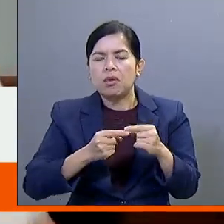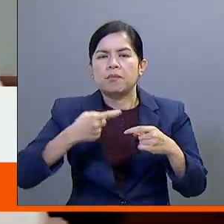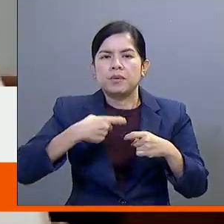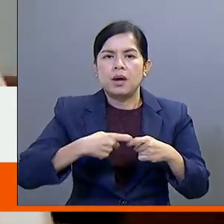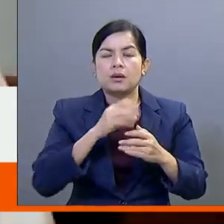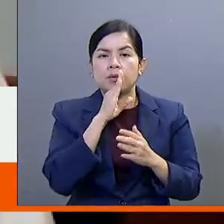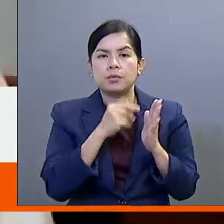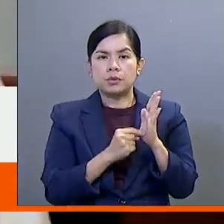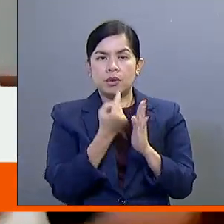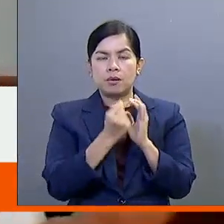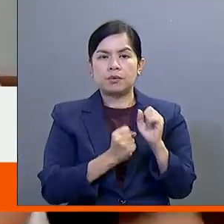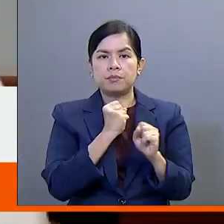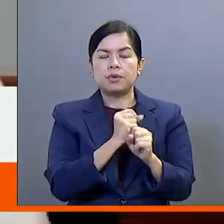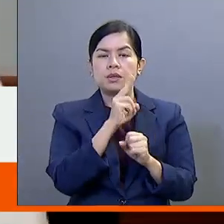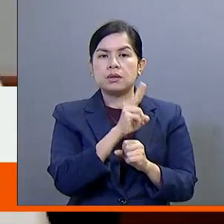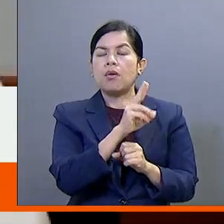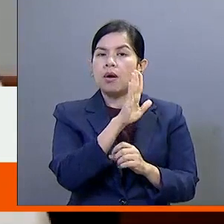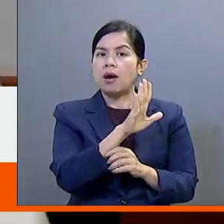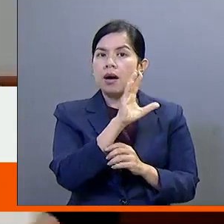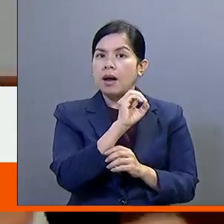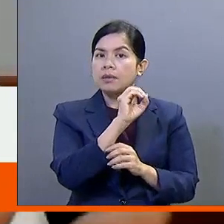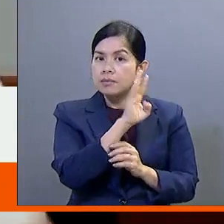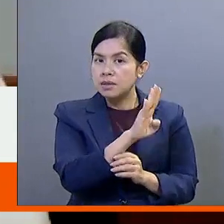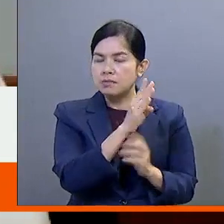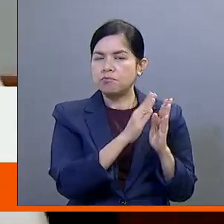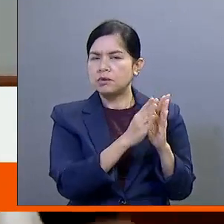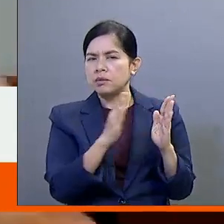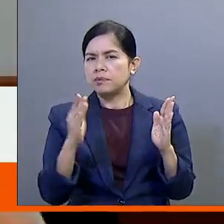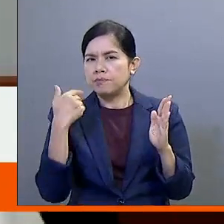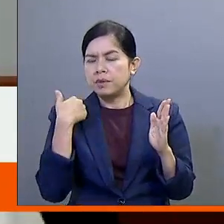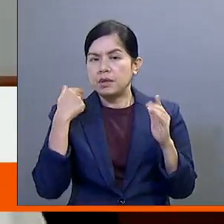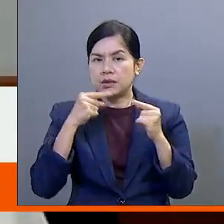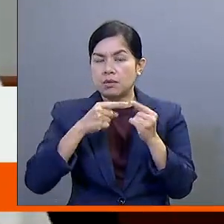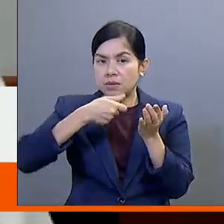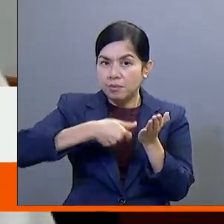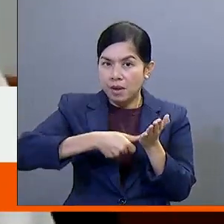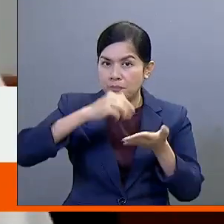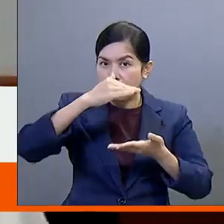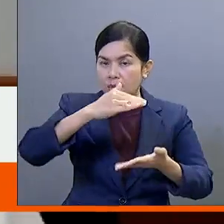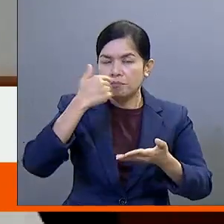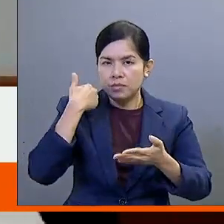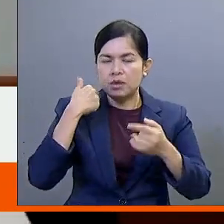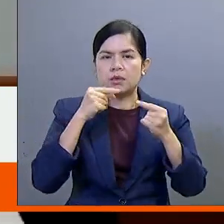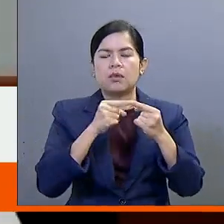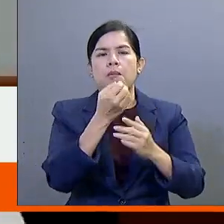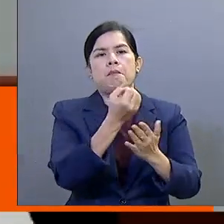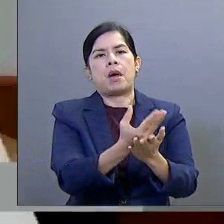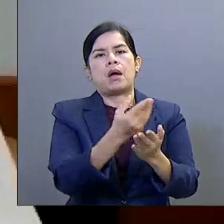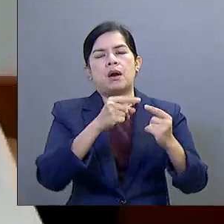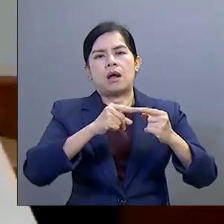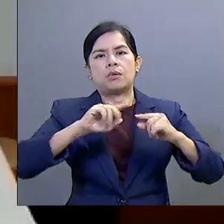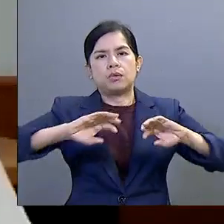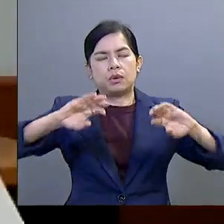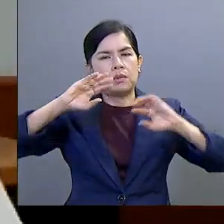แต่ปี2554เป็นต้นมานะตั้งแต่รัฐบาลยิ่งลักษณ์ที่ใช้จำนำในราคาสูงกับท่านรัฐบาลคสช.เข้ามาแล้วก็รว